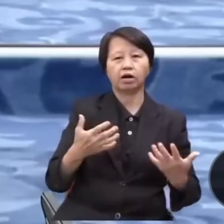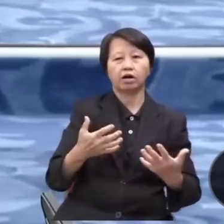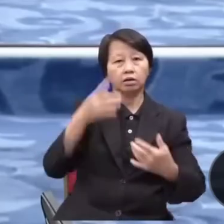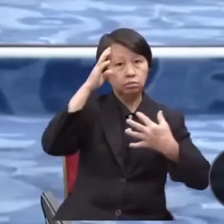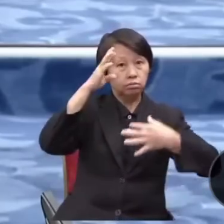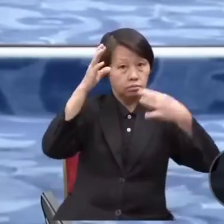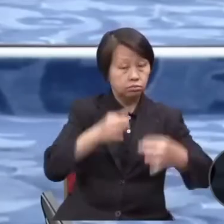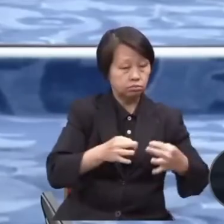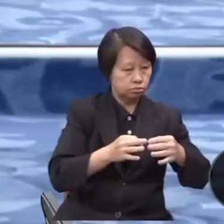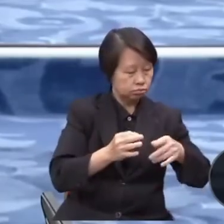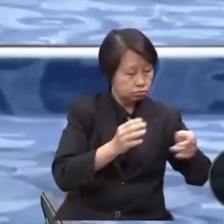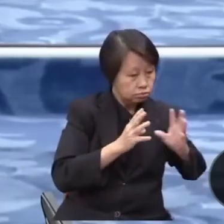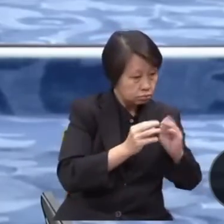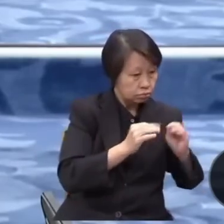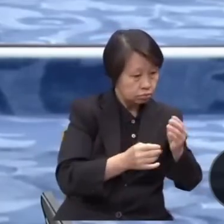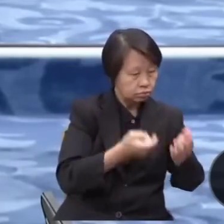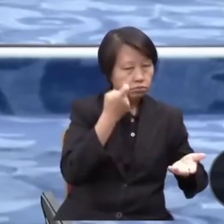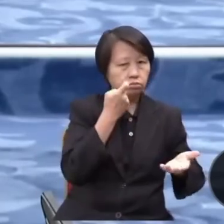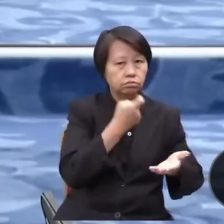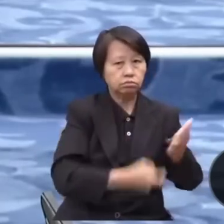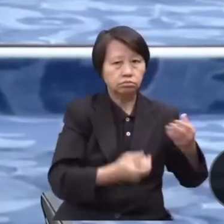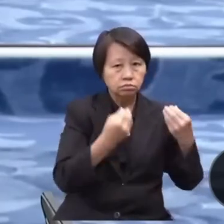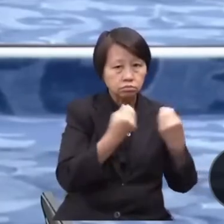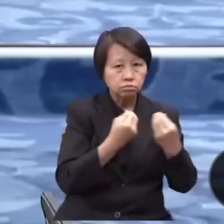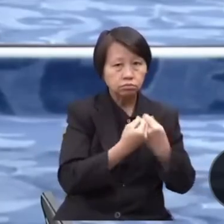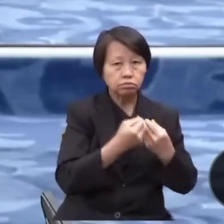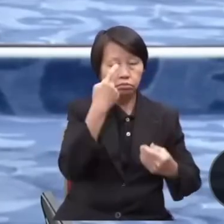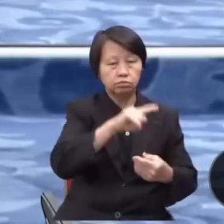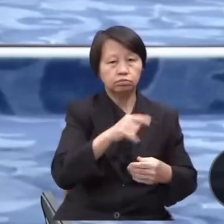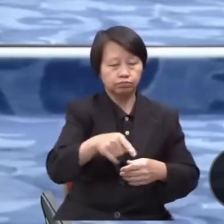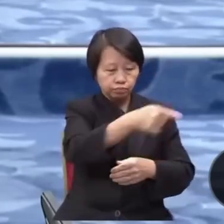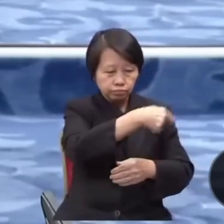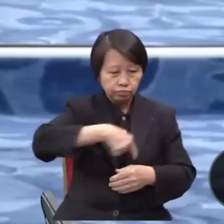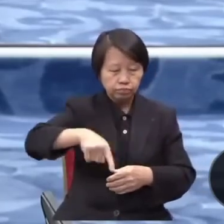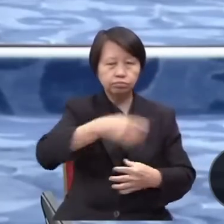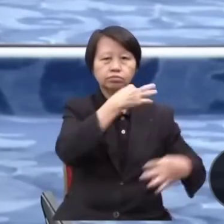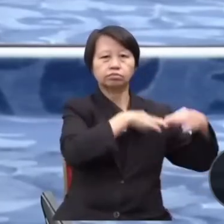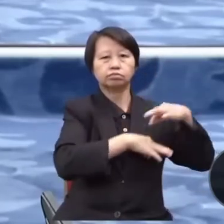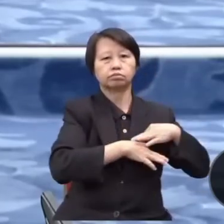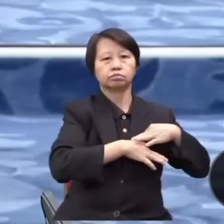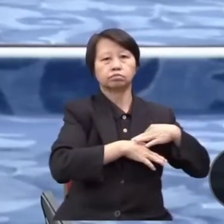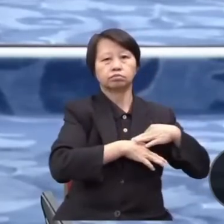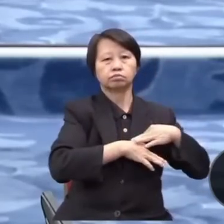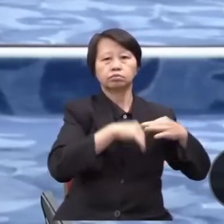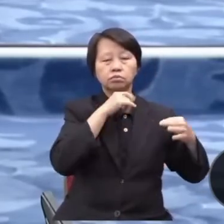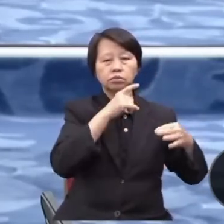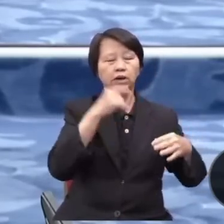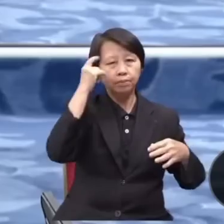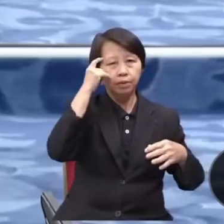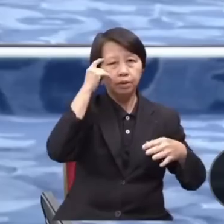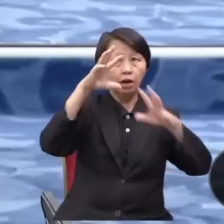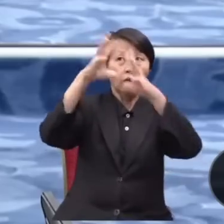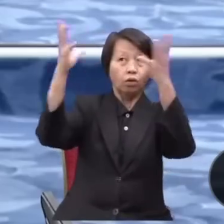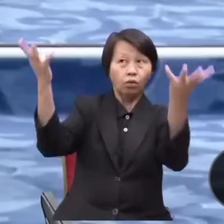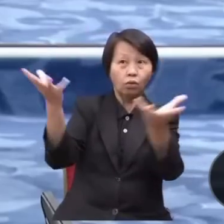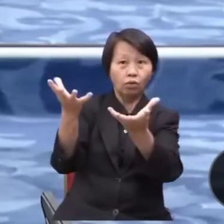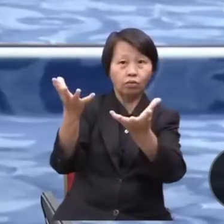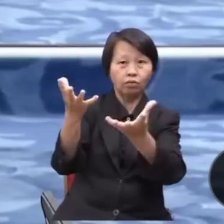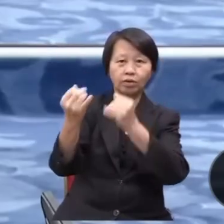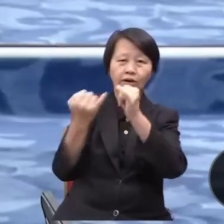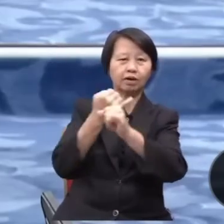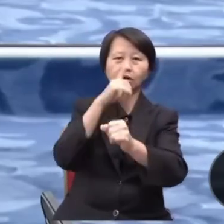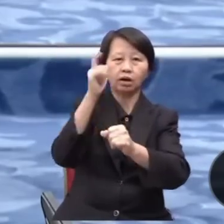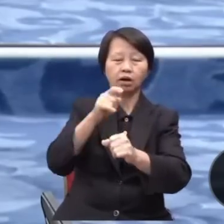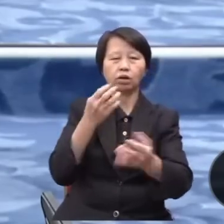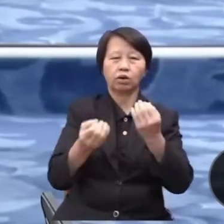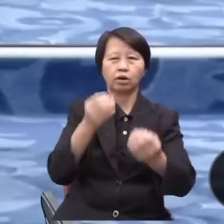dalam menentukan kadar faedah itu untuk domestic interest, dia tidak fikirkan soal global. Walaupun dolar